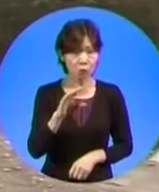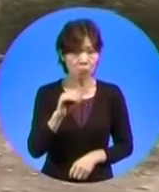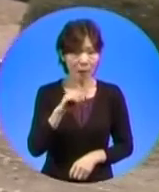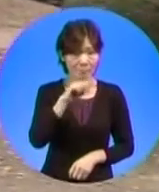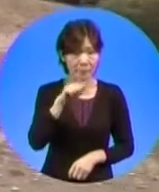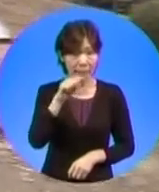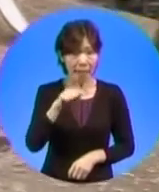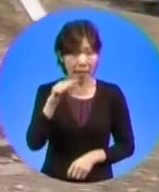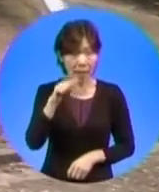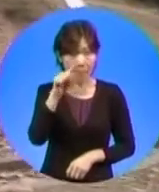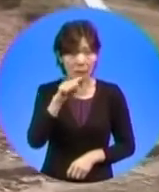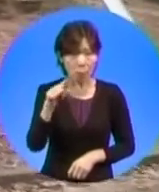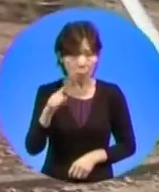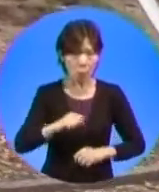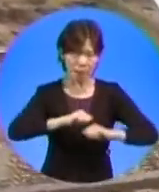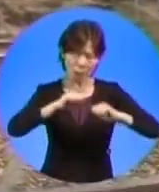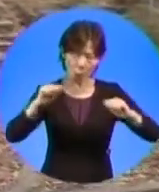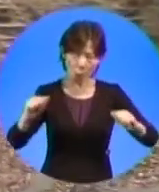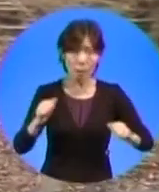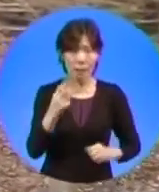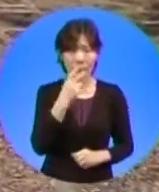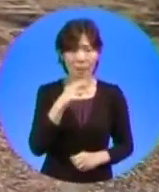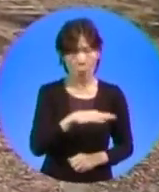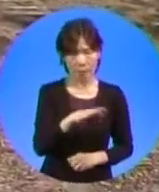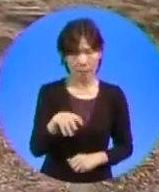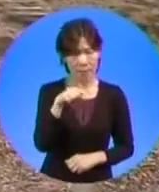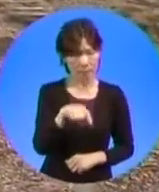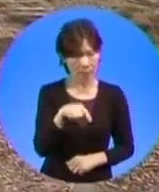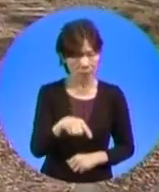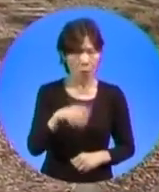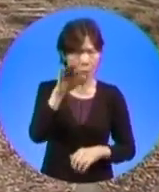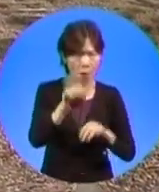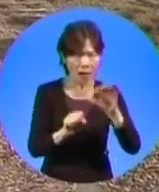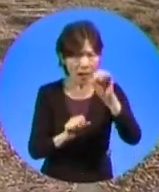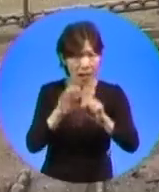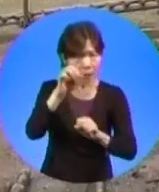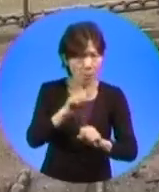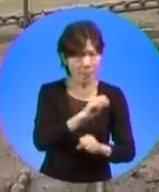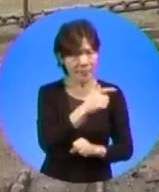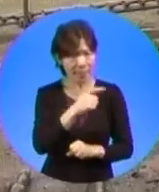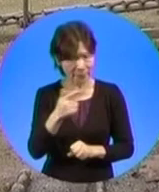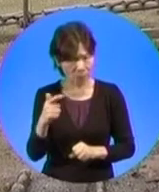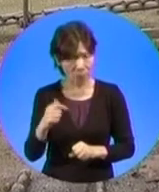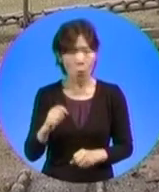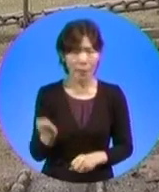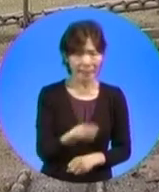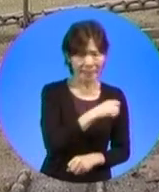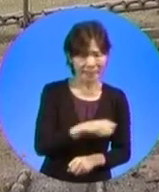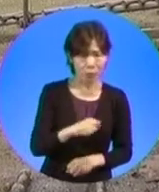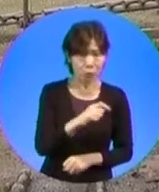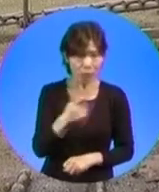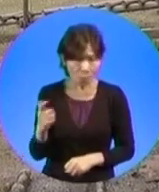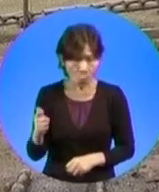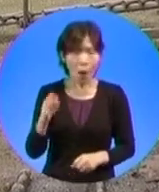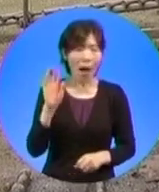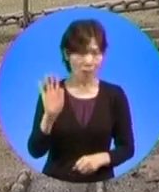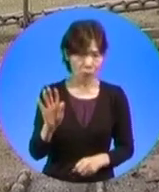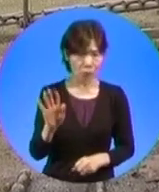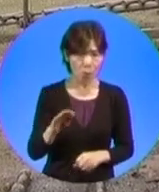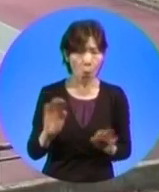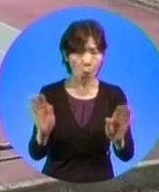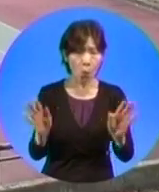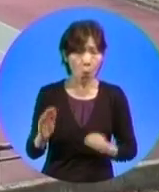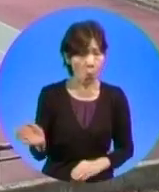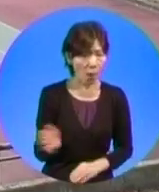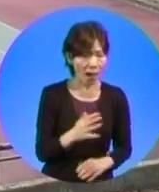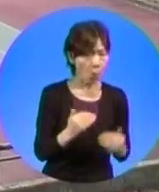の緑いっぱいの広大な敷地にはアドベンチャーランドやプレイランド、テニスコート、グランドゴルフ場などがあり、子